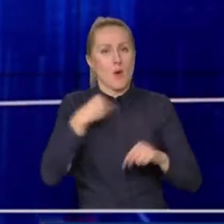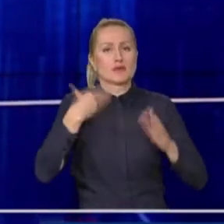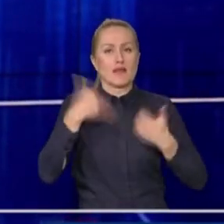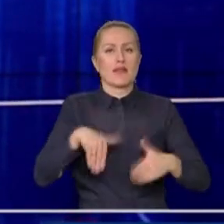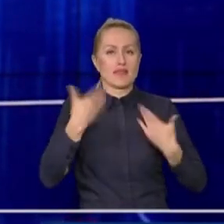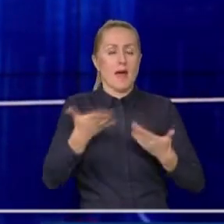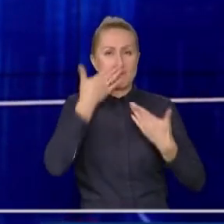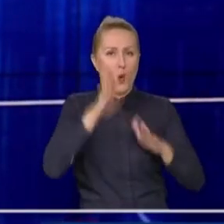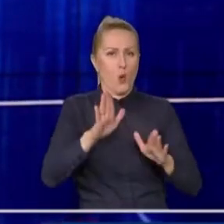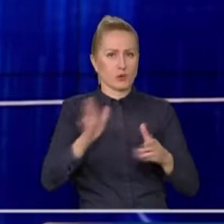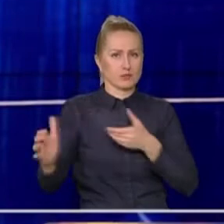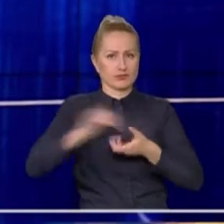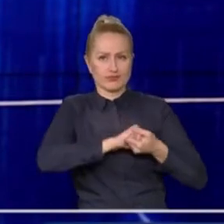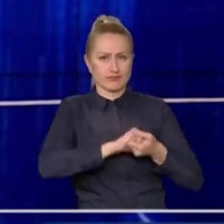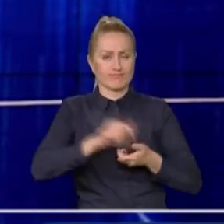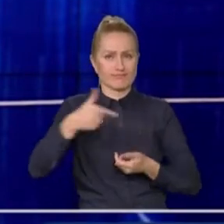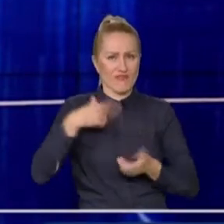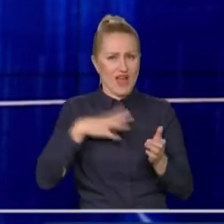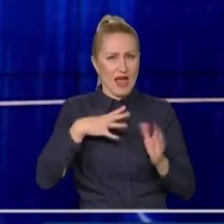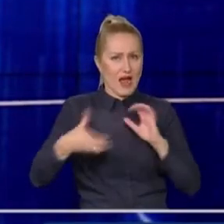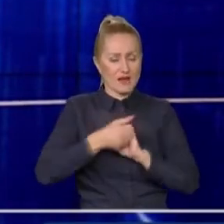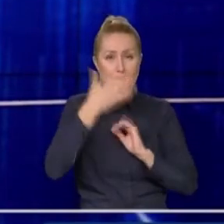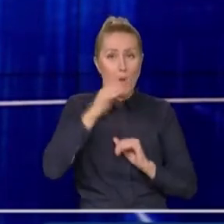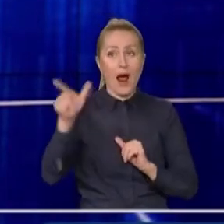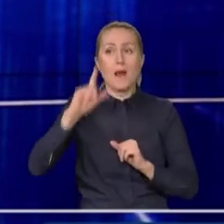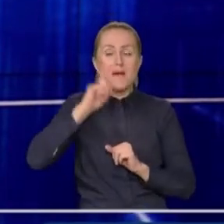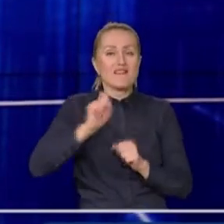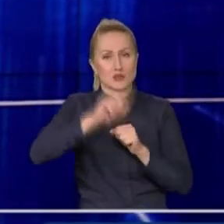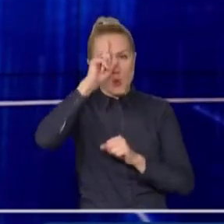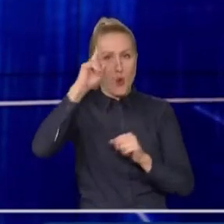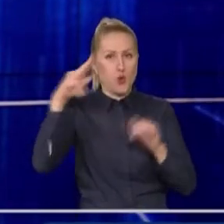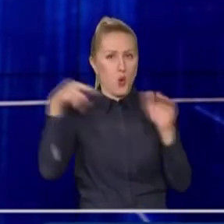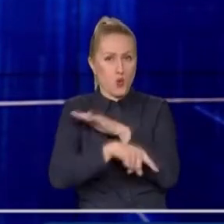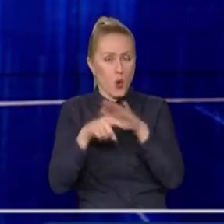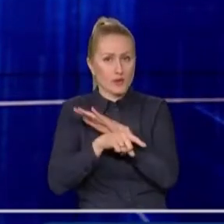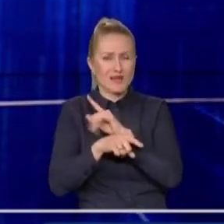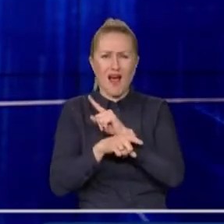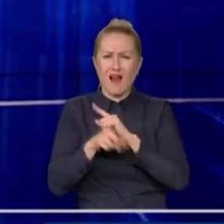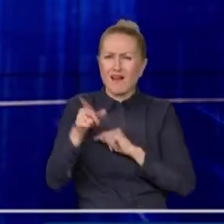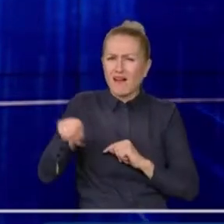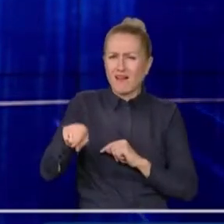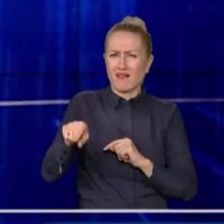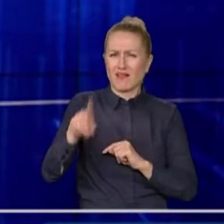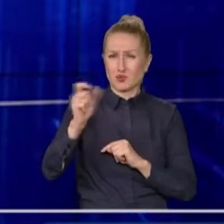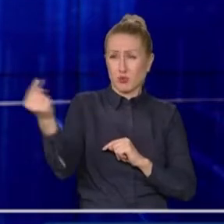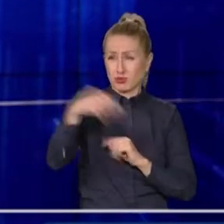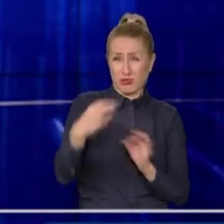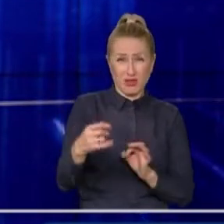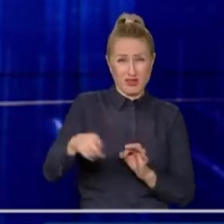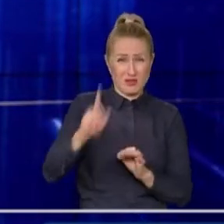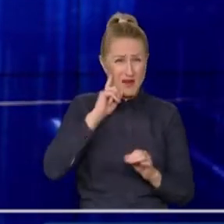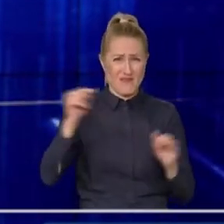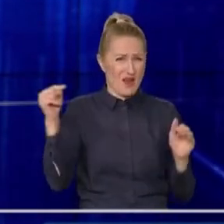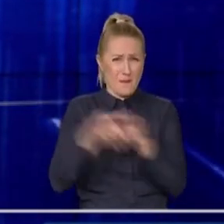solidarność, przywiązanie do wartości. Ale to są rzeczywiście uchodźcy. Natomiast ci, z którymi mamy do czynienia w tej chwili, są to nielegalni